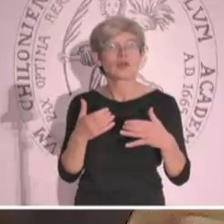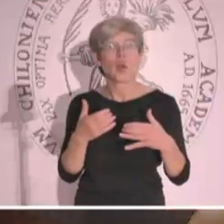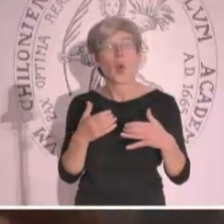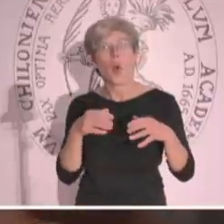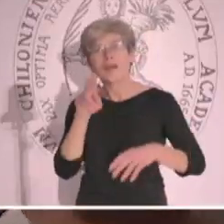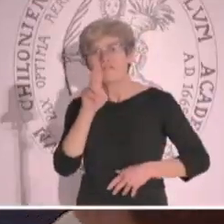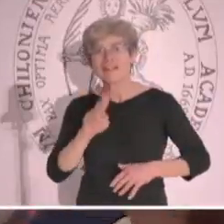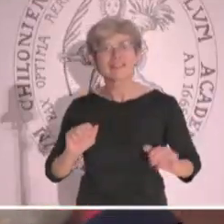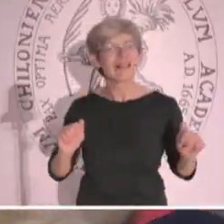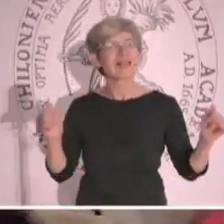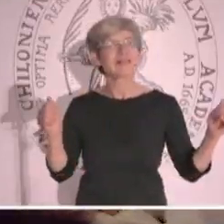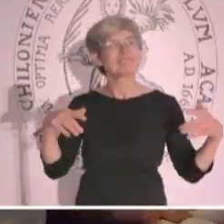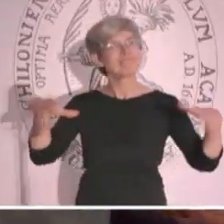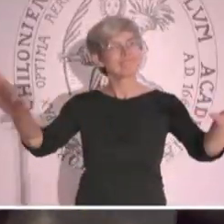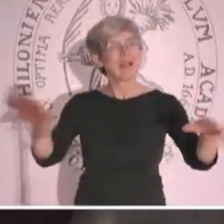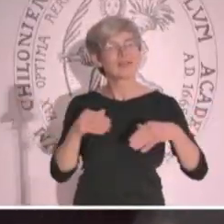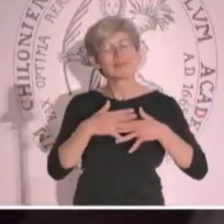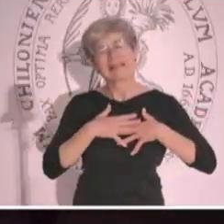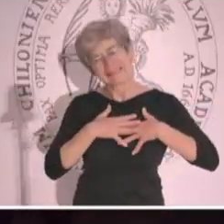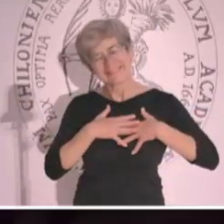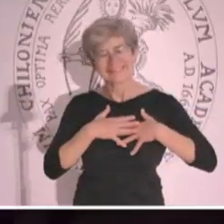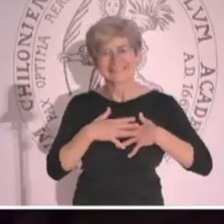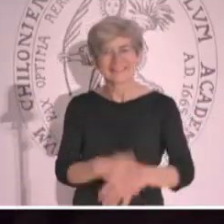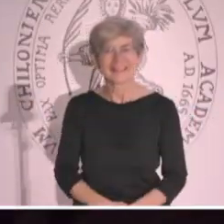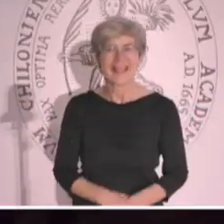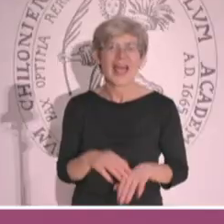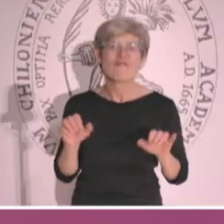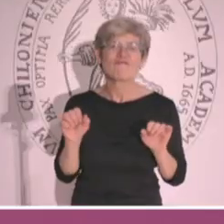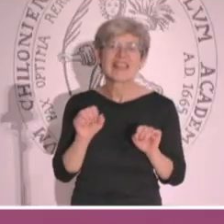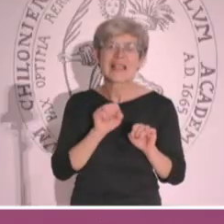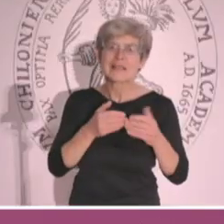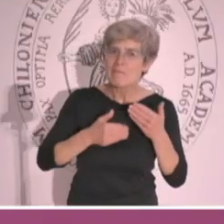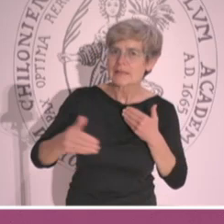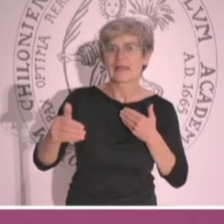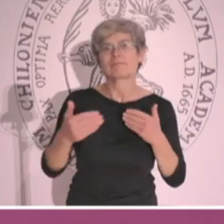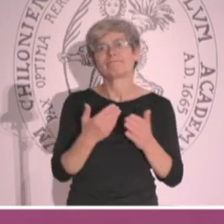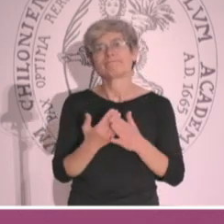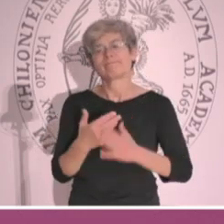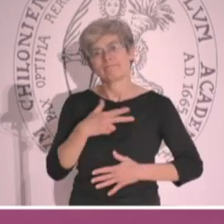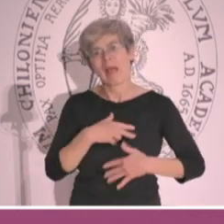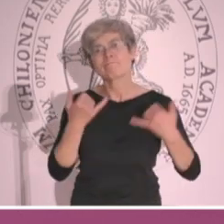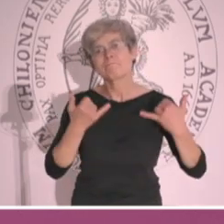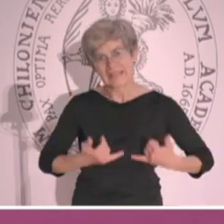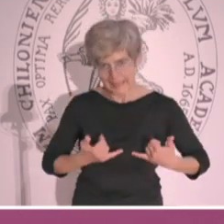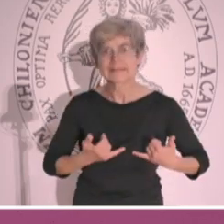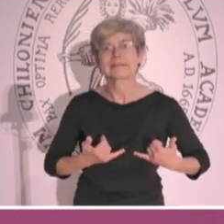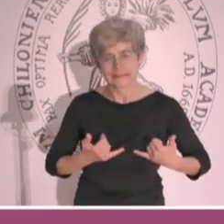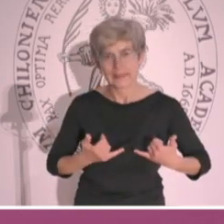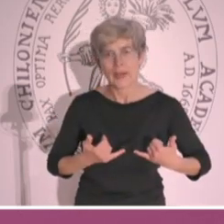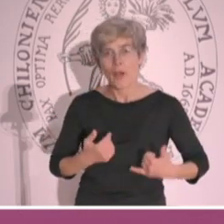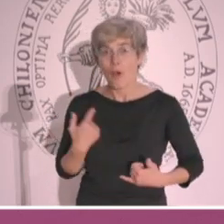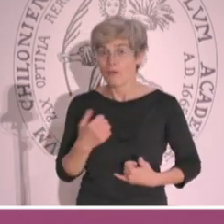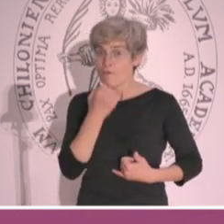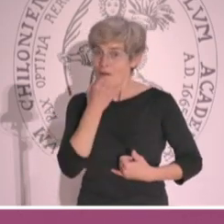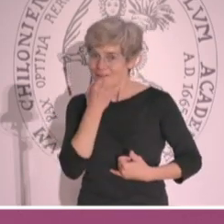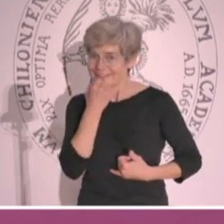können. Das heißt, das Wintersemester wird in Präsenz sein und wir hoffen wirklich sehr, dass Sie damit einen guten